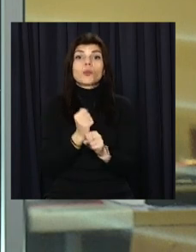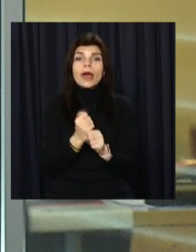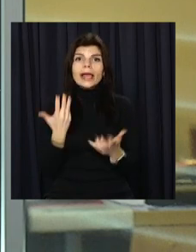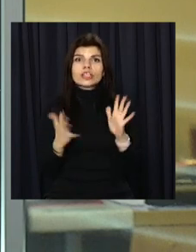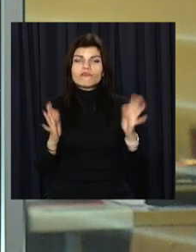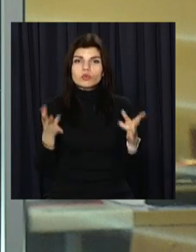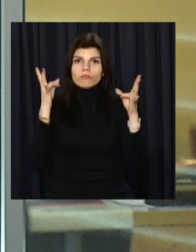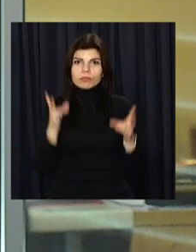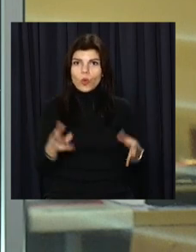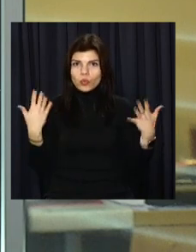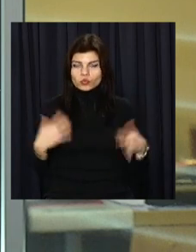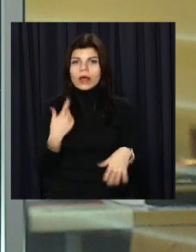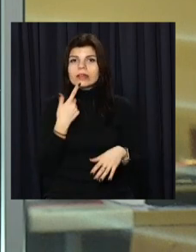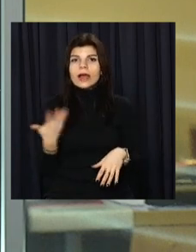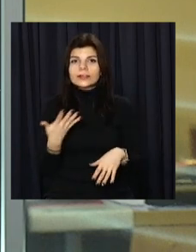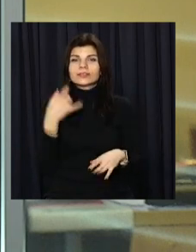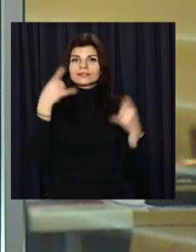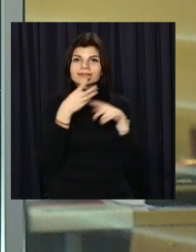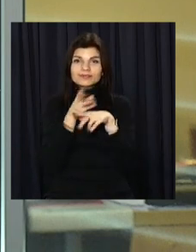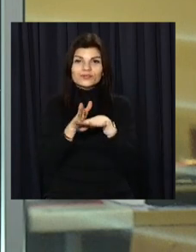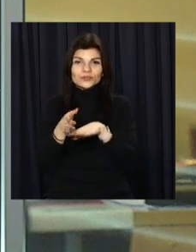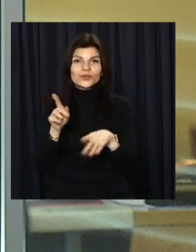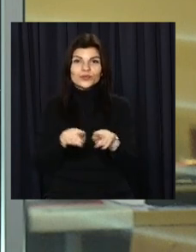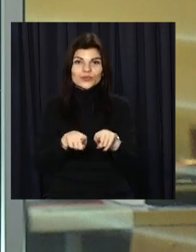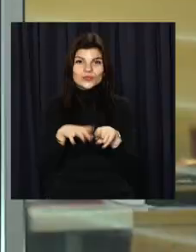сталося. Лекцію слухала й наша Вікторія Вахрушина.